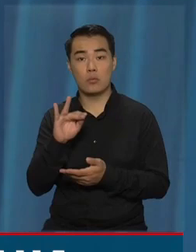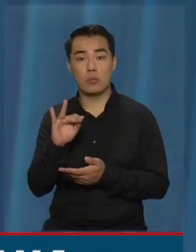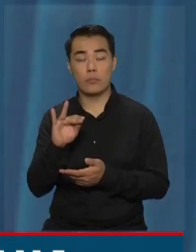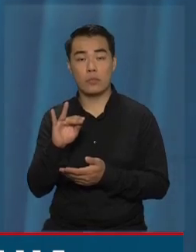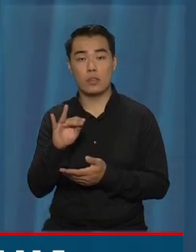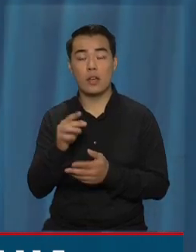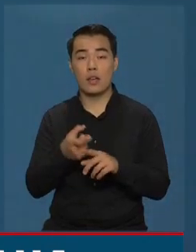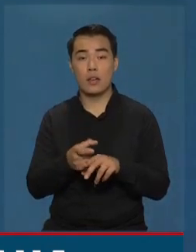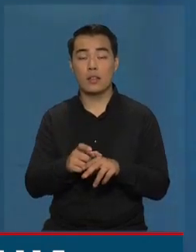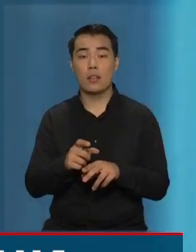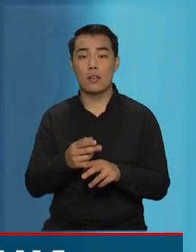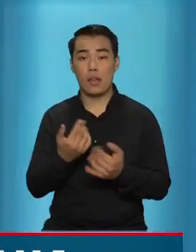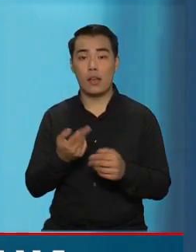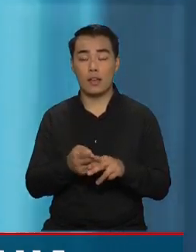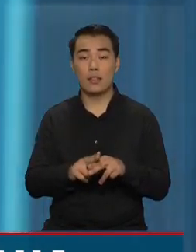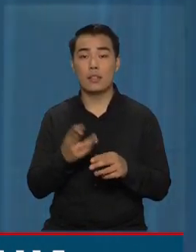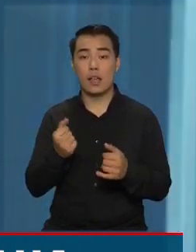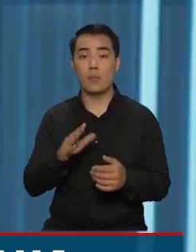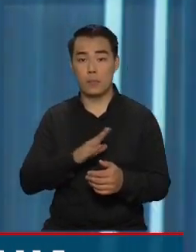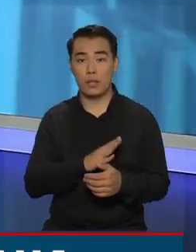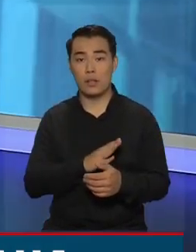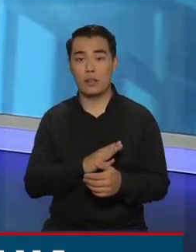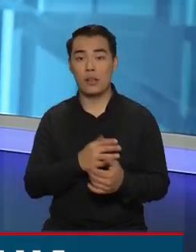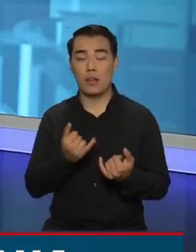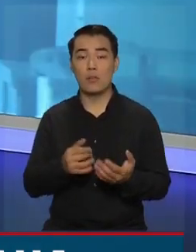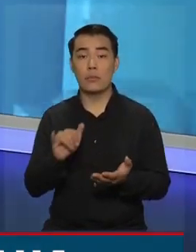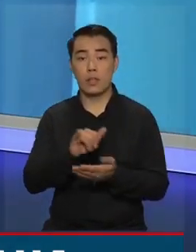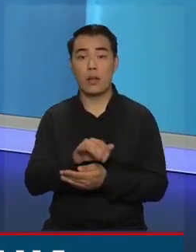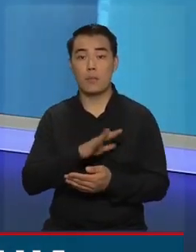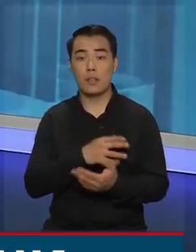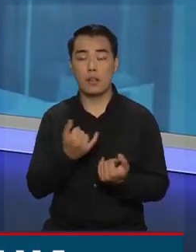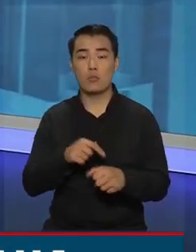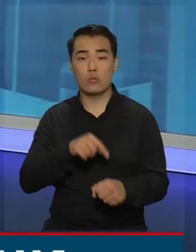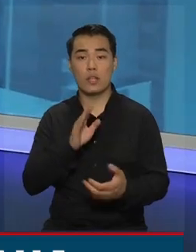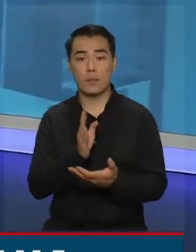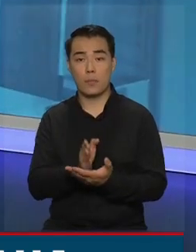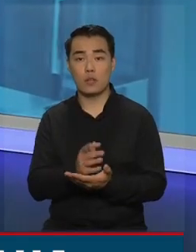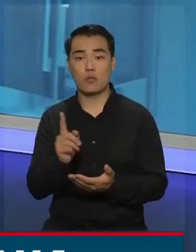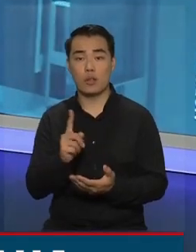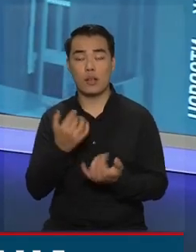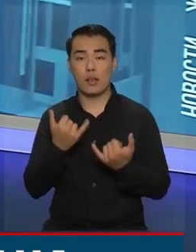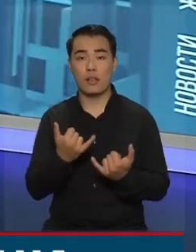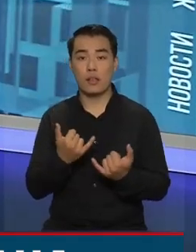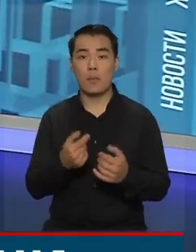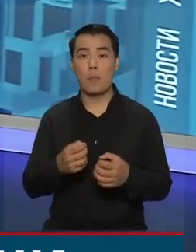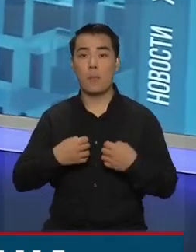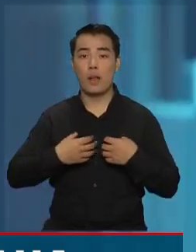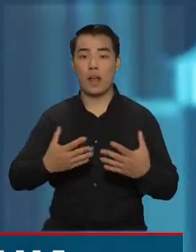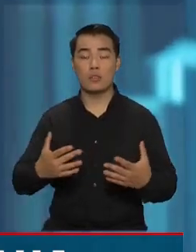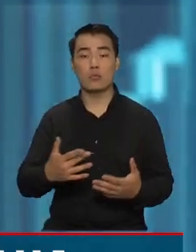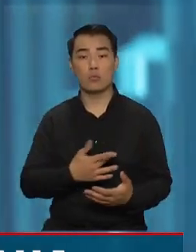Ну, он стал, да, действительно стал. Действительно чувствуется вот это вот состояние праздника в